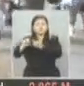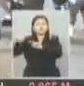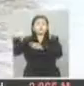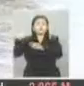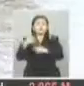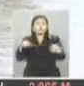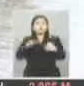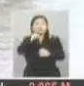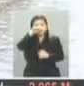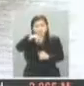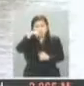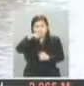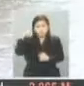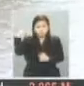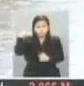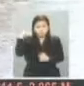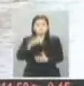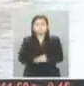เร็วค่ะ